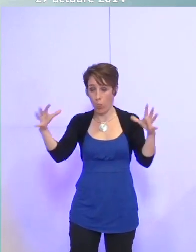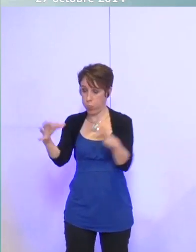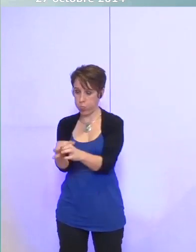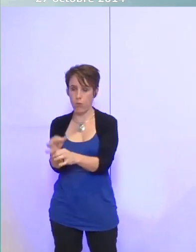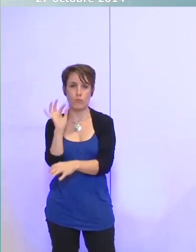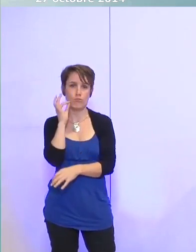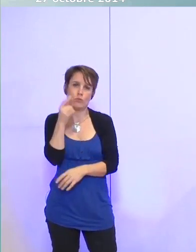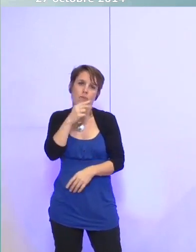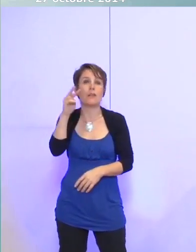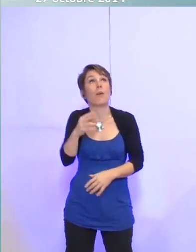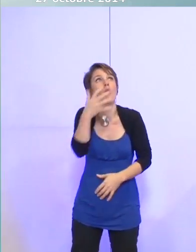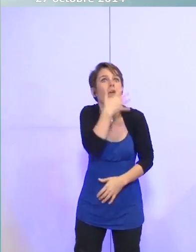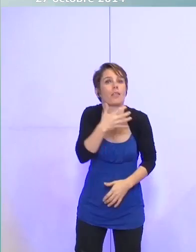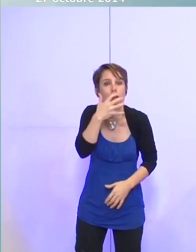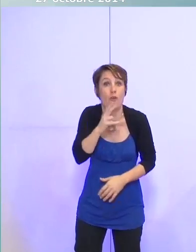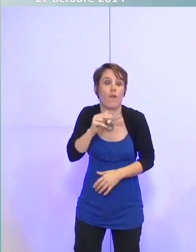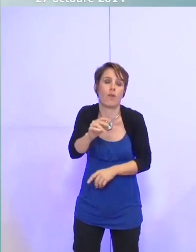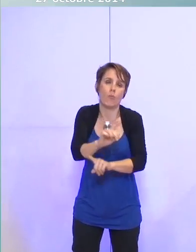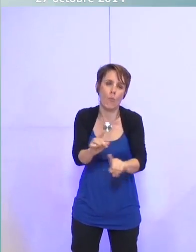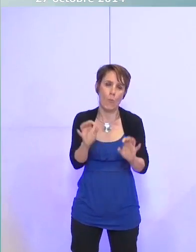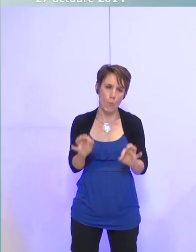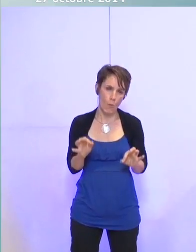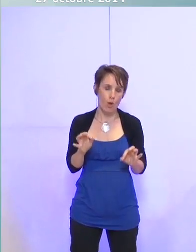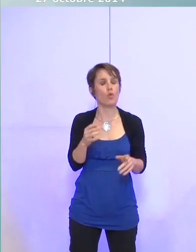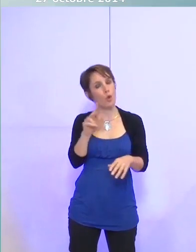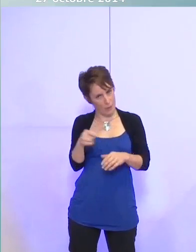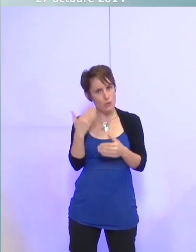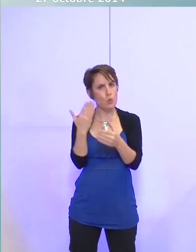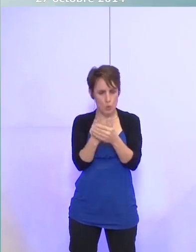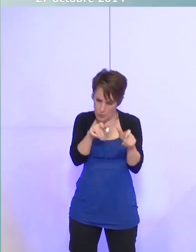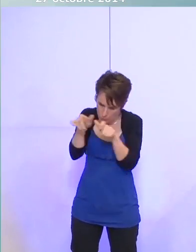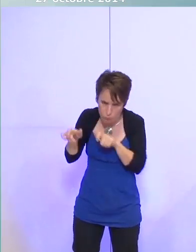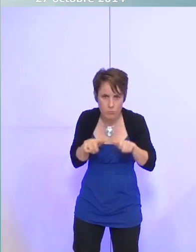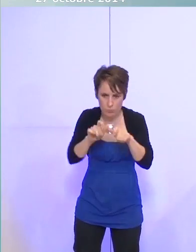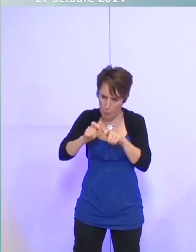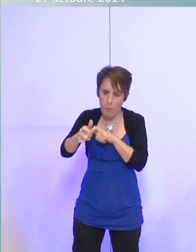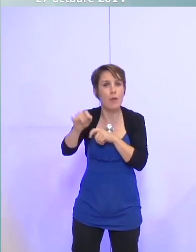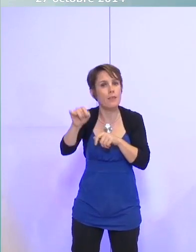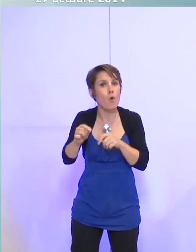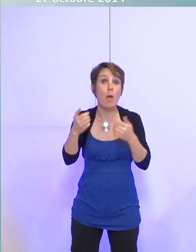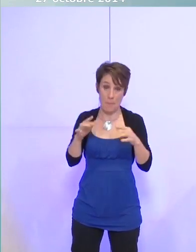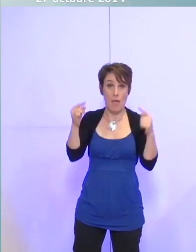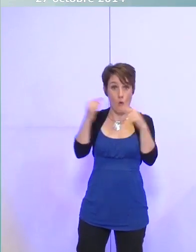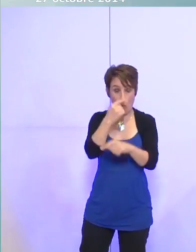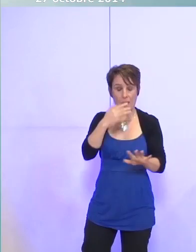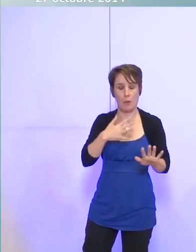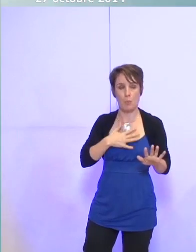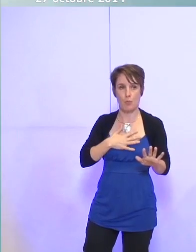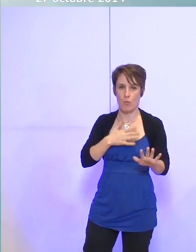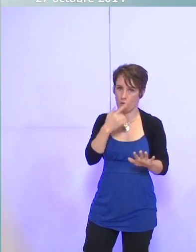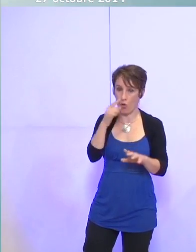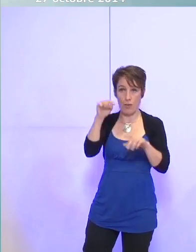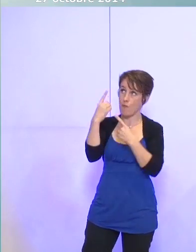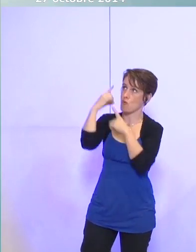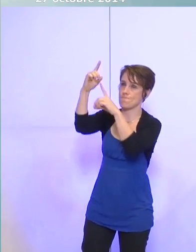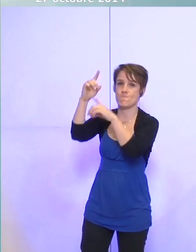qu'il faut évidemment suivre ce dossier avec beaucoup beaucoup d'attention, mais je pense qu'il faut redemander au contraire à